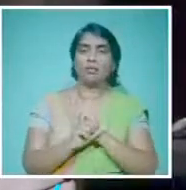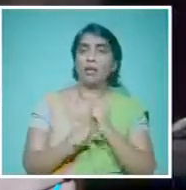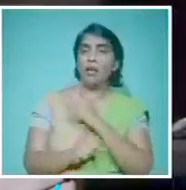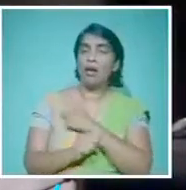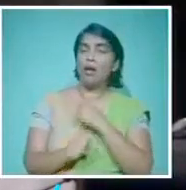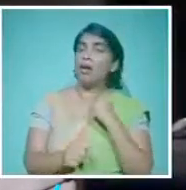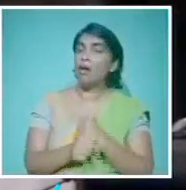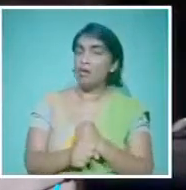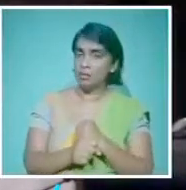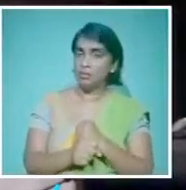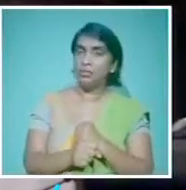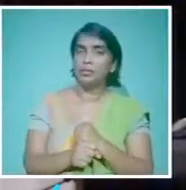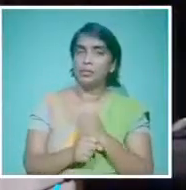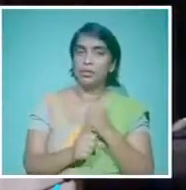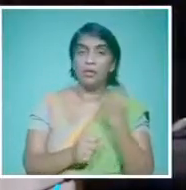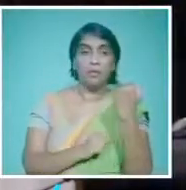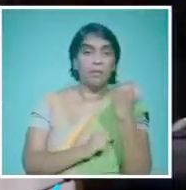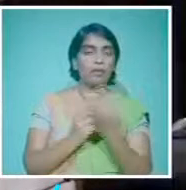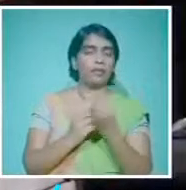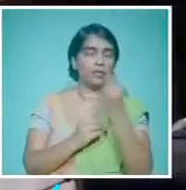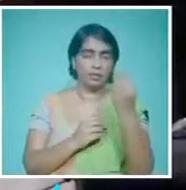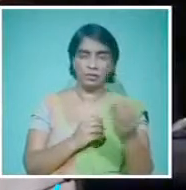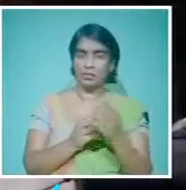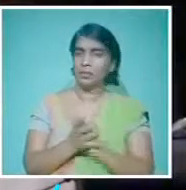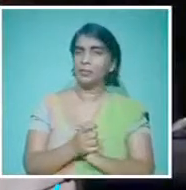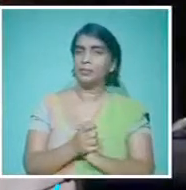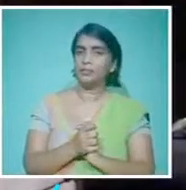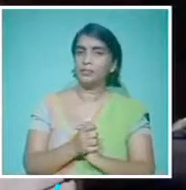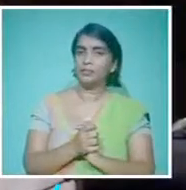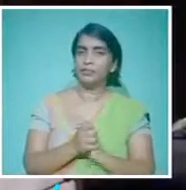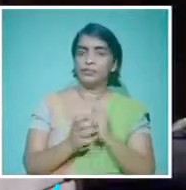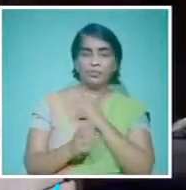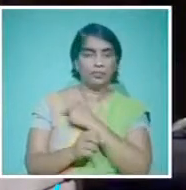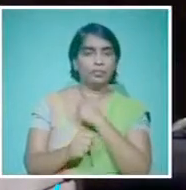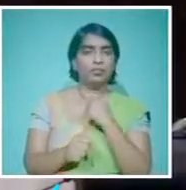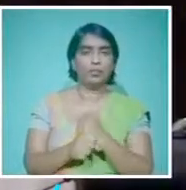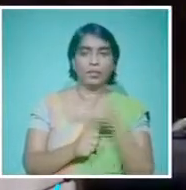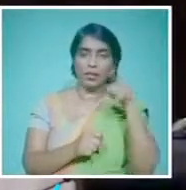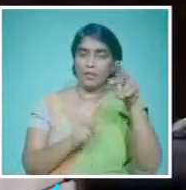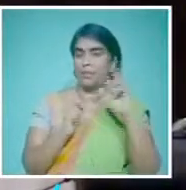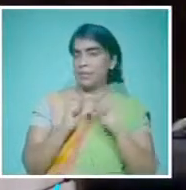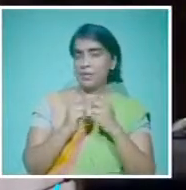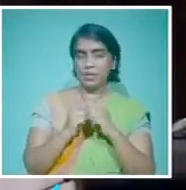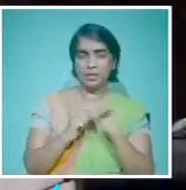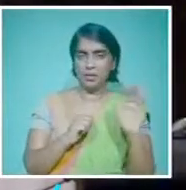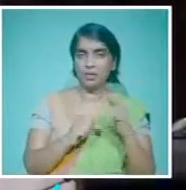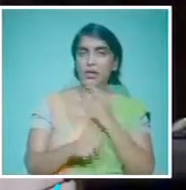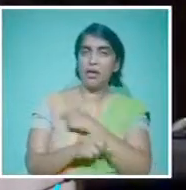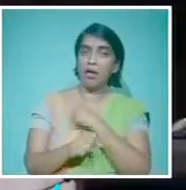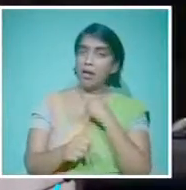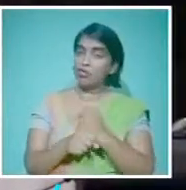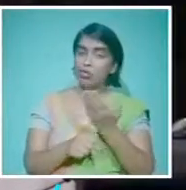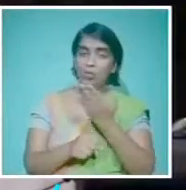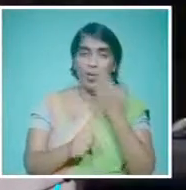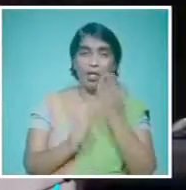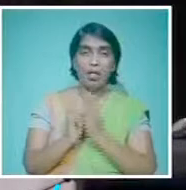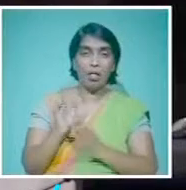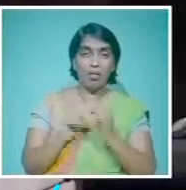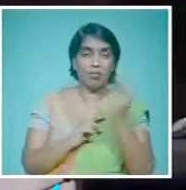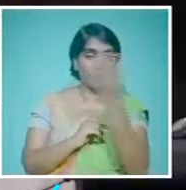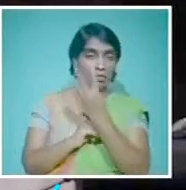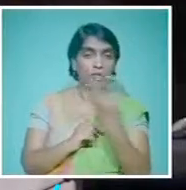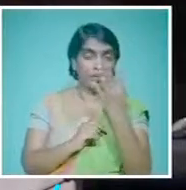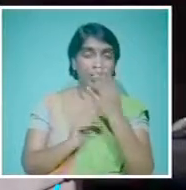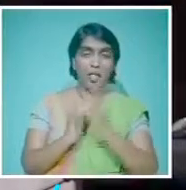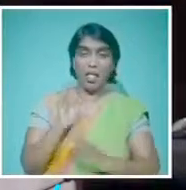ආණ්ඩුකාරවරුන්ට බලතල පැවරලා තියෙනවා ආණ්ඩුකාරවරුන්ගේ ප්‍රශ්නයක් නෙවෙයි ආණ්ඩුකාරවරුන්ට පුළුවන් ද අමතිවරු හතර දෙනෙක්ගේ